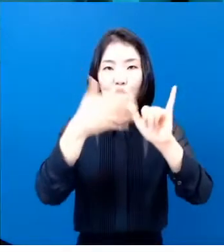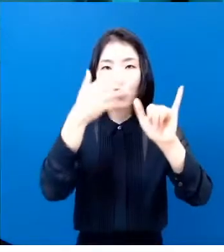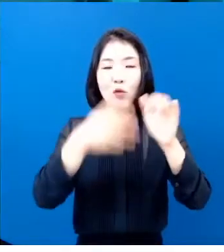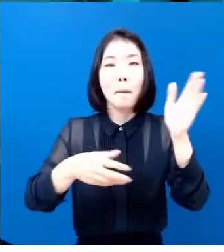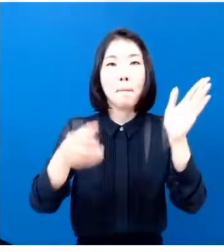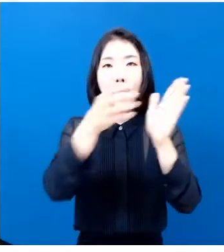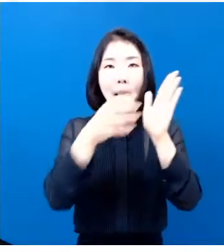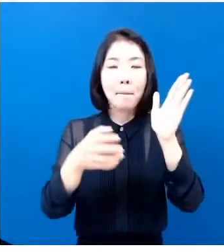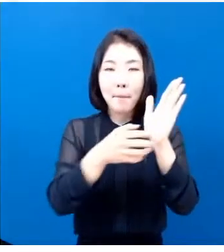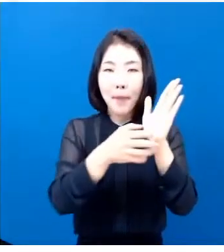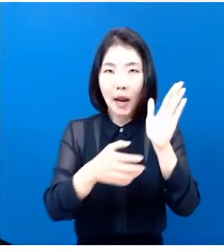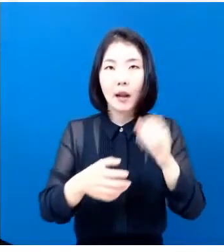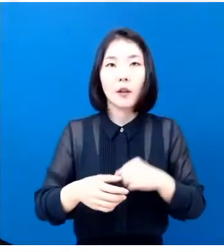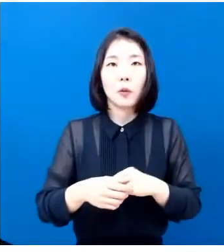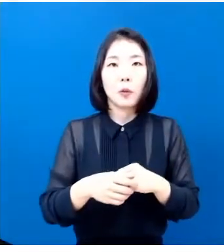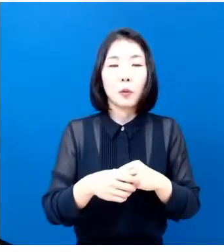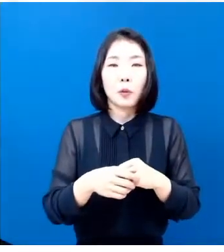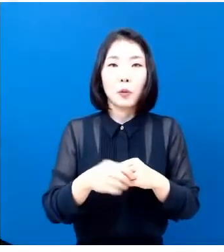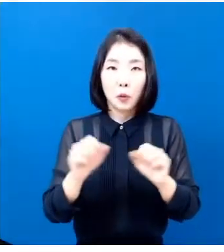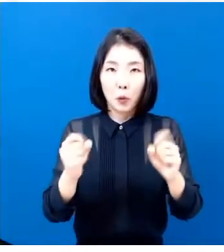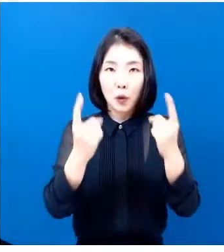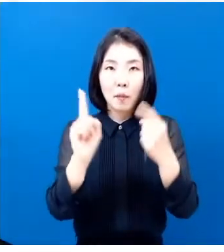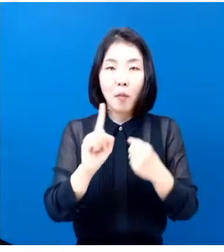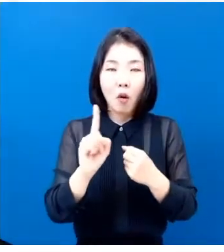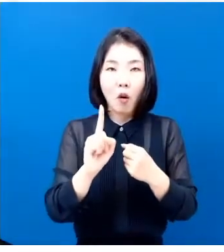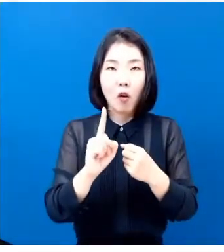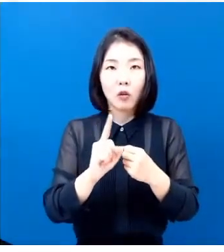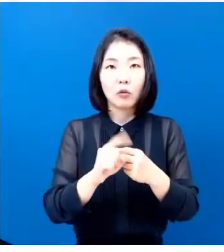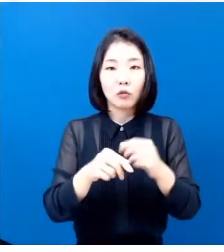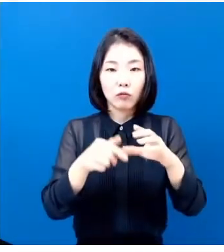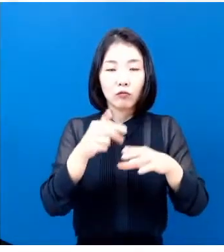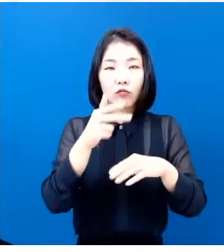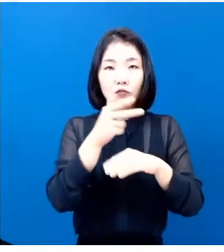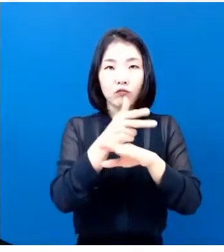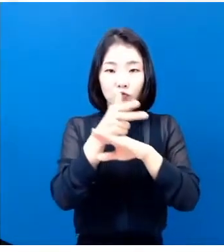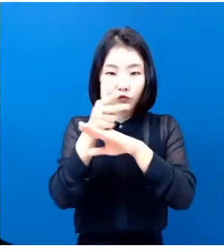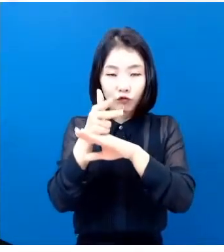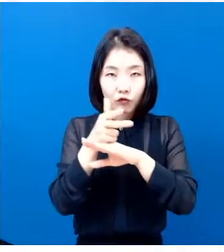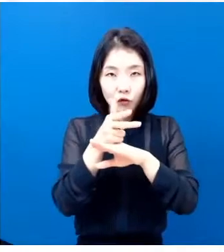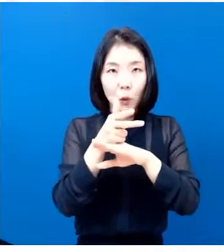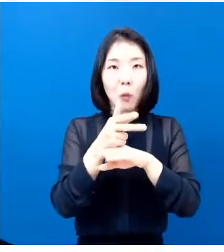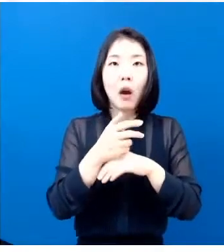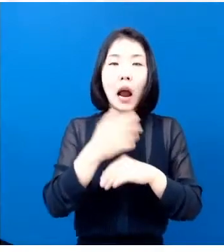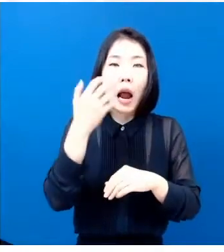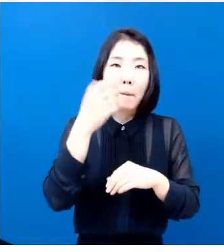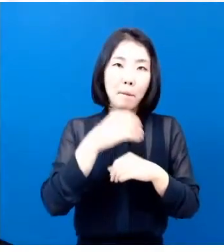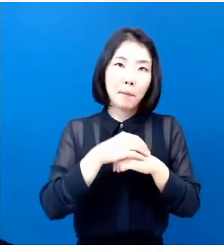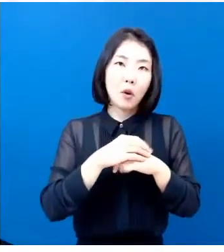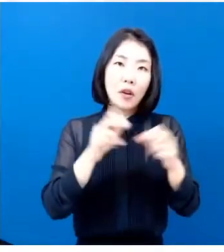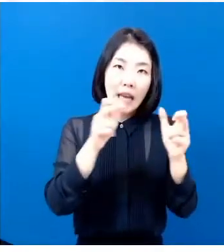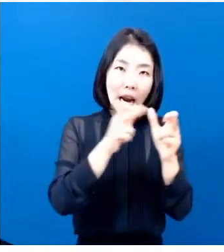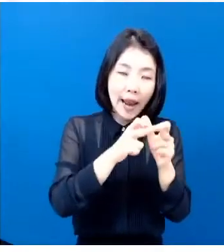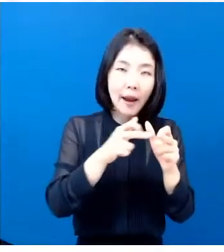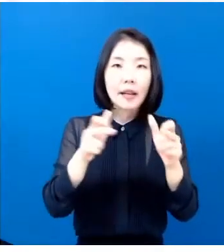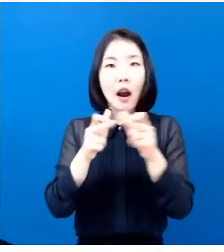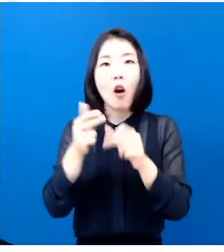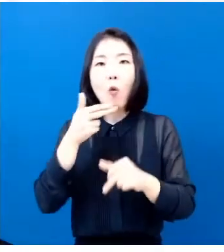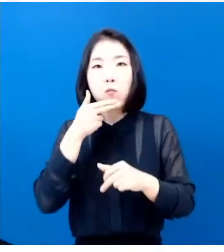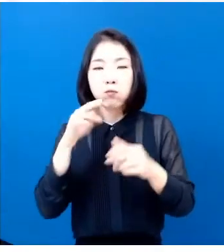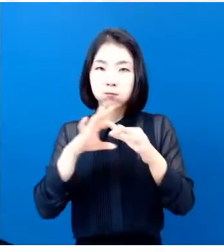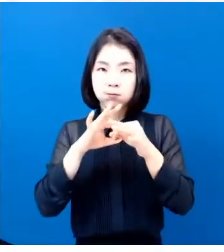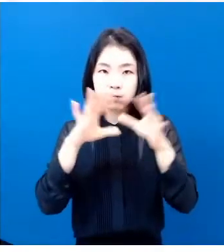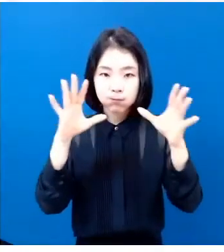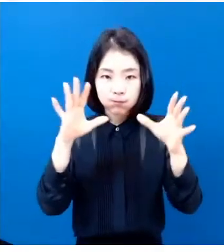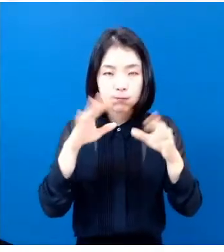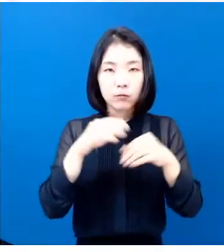또한 이와 방 행하여 수중운동 동영상을 장애인 및 비장이 누구나 쉽게 이해할 수 있도록 동영상